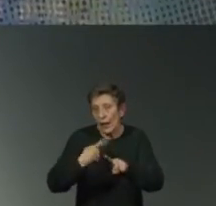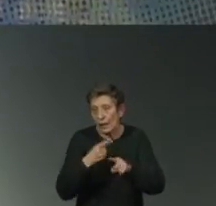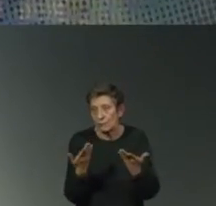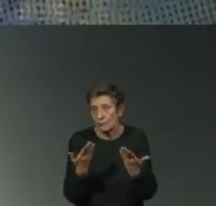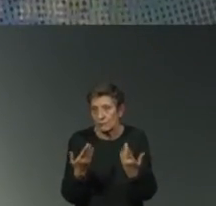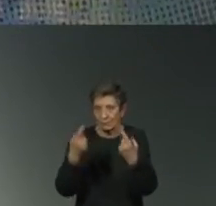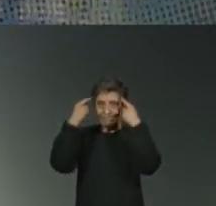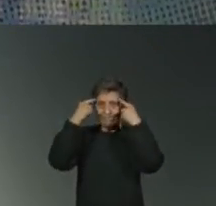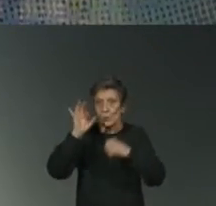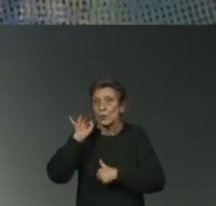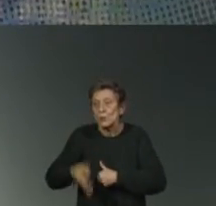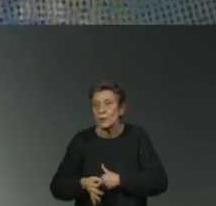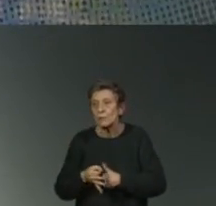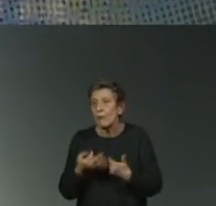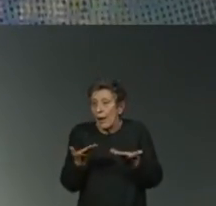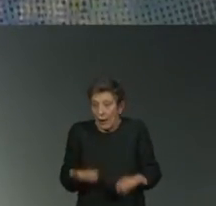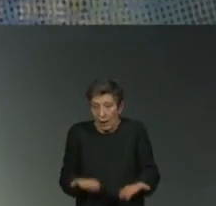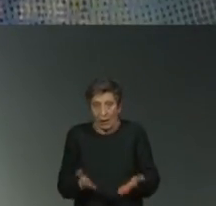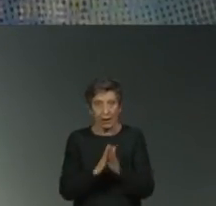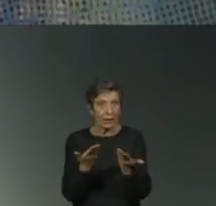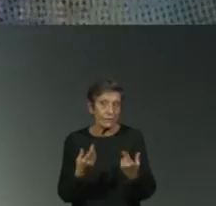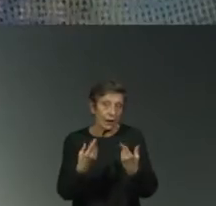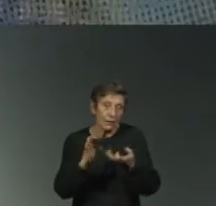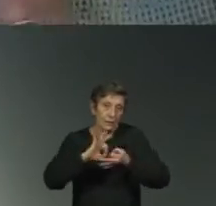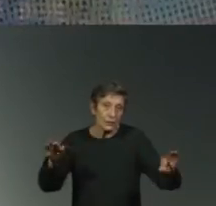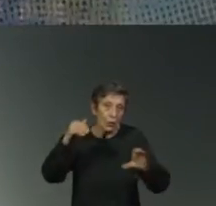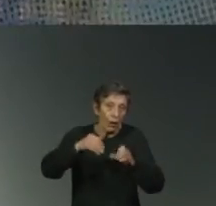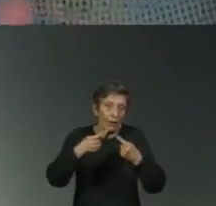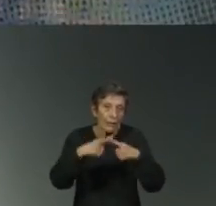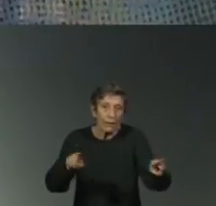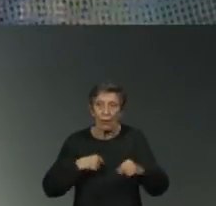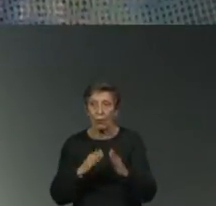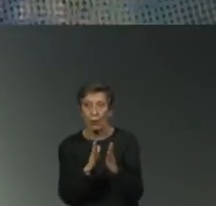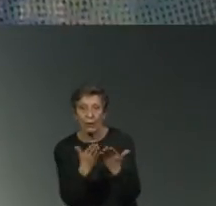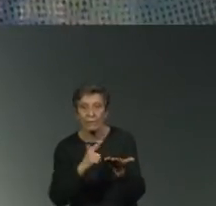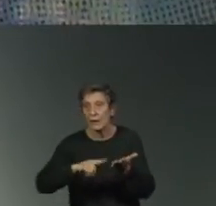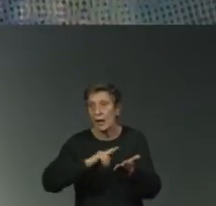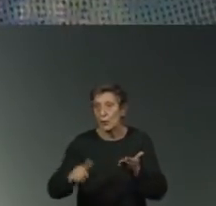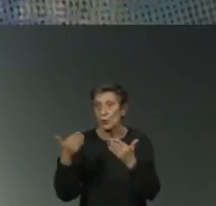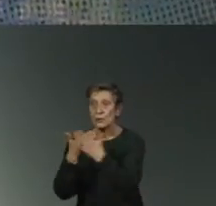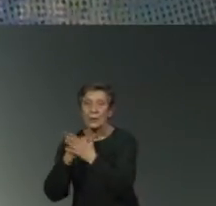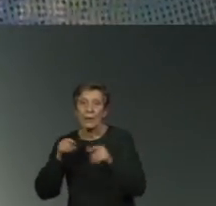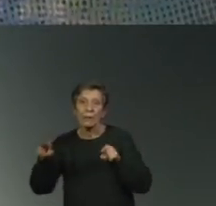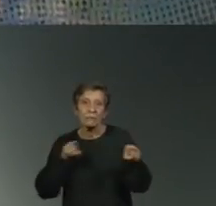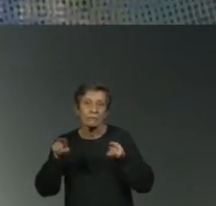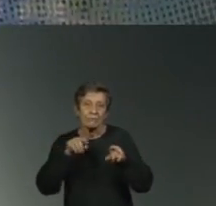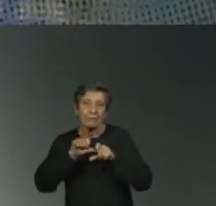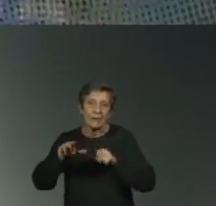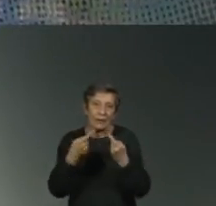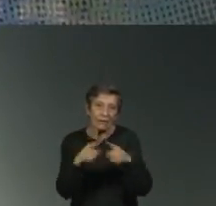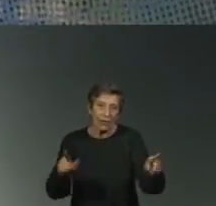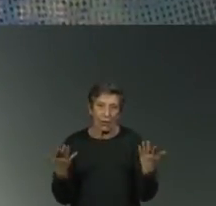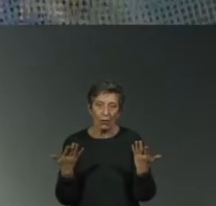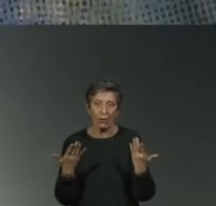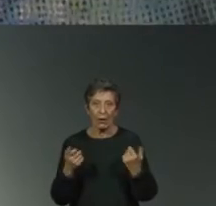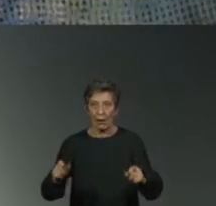autre histoire. Ce n'est pas le même médium, le cinéma et la littérature. Et donc, évidemment, sur un écran, on a deux